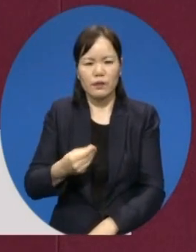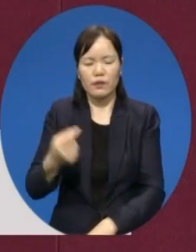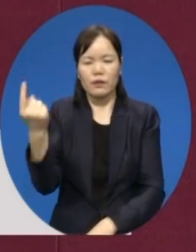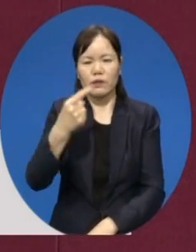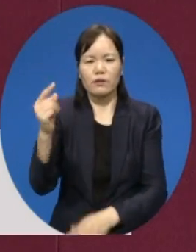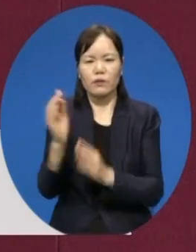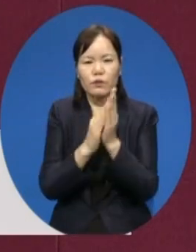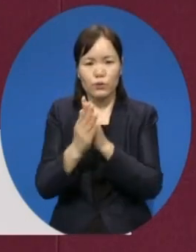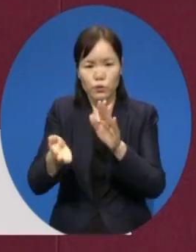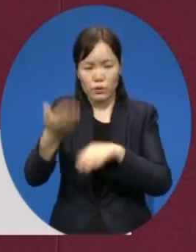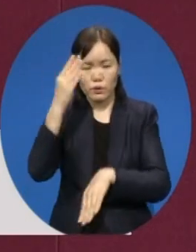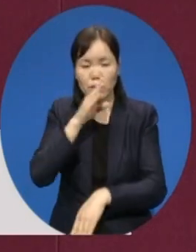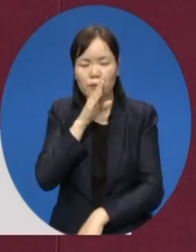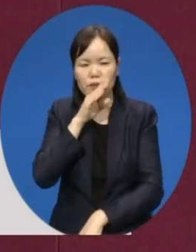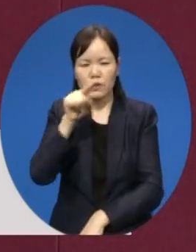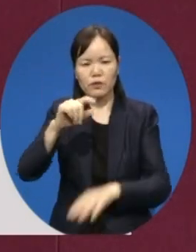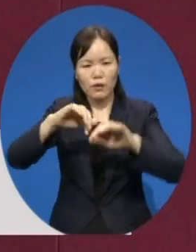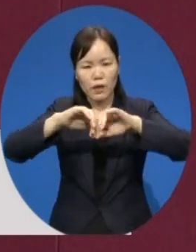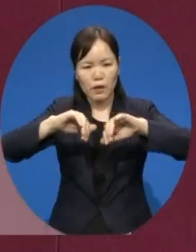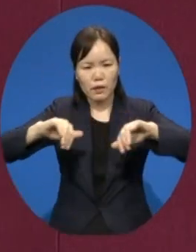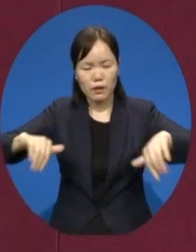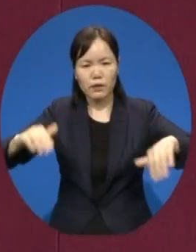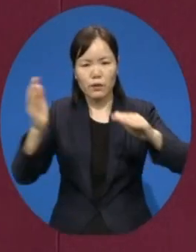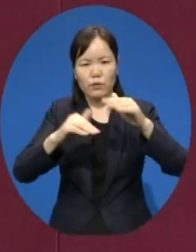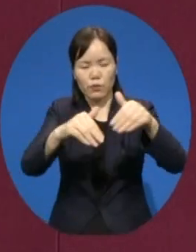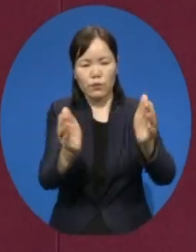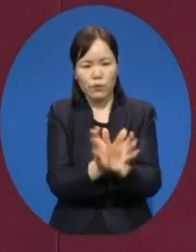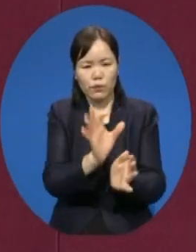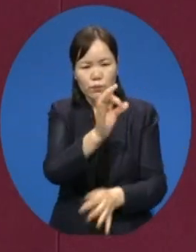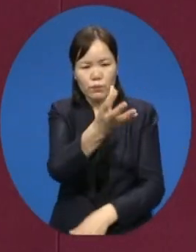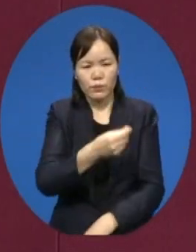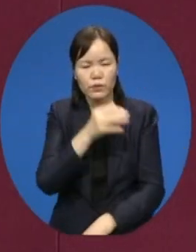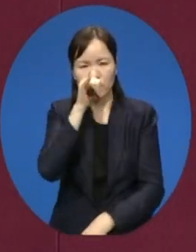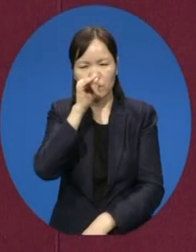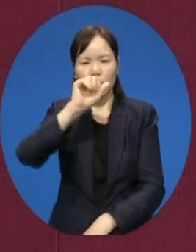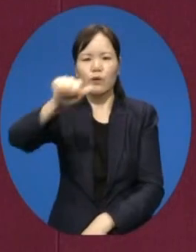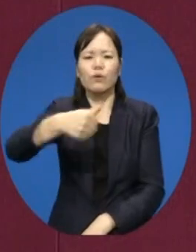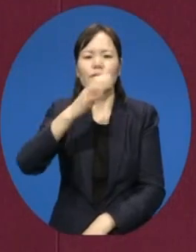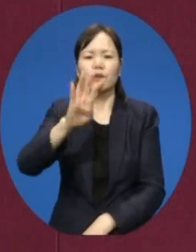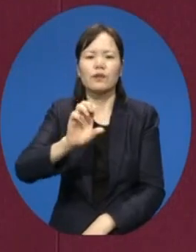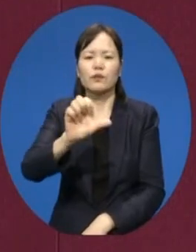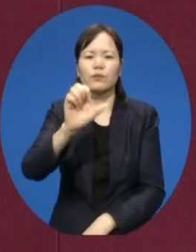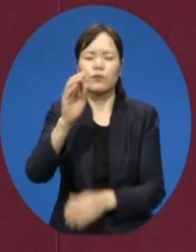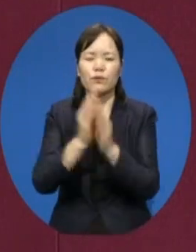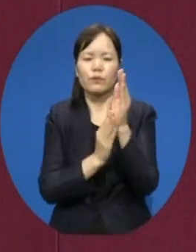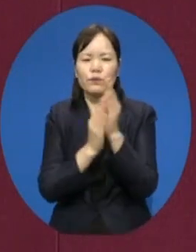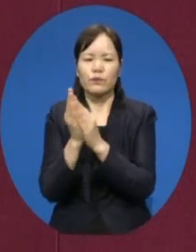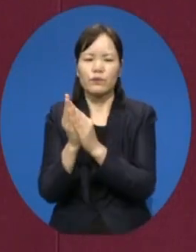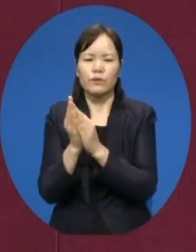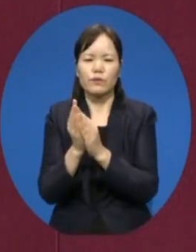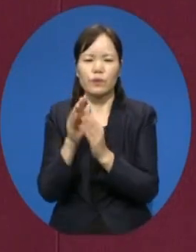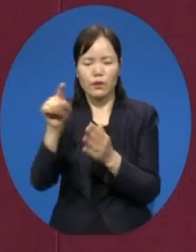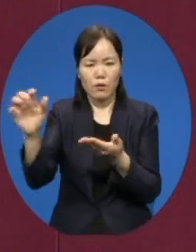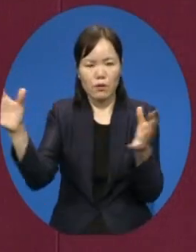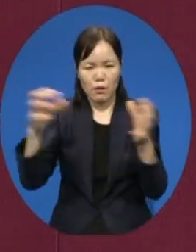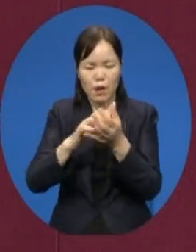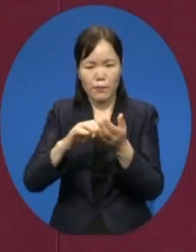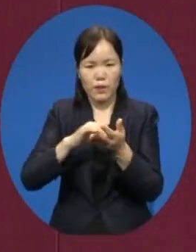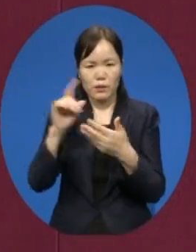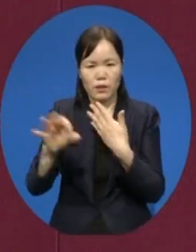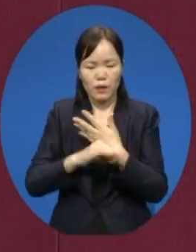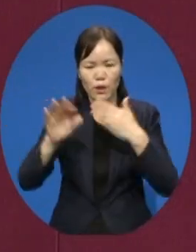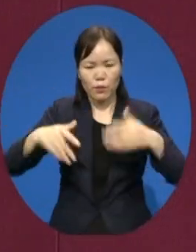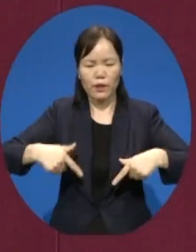않습니까? 그와 별개로 공공기관 부채가 또 있습니다. 545조입니다. 이거 계산해보니까 올해